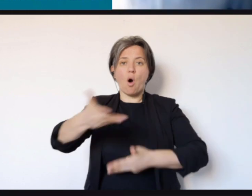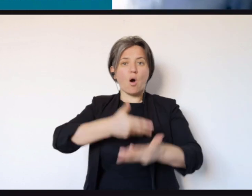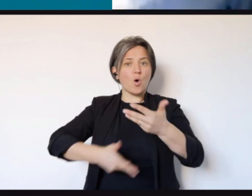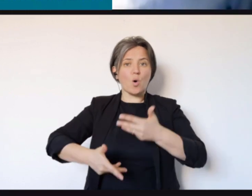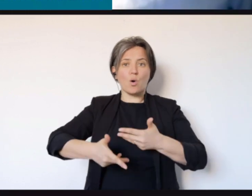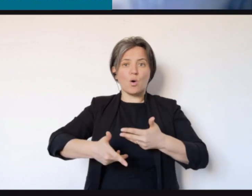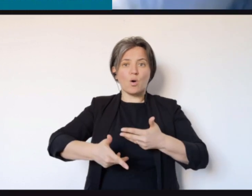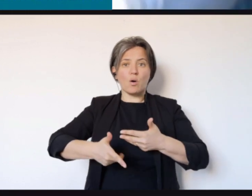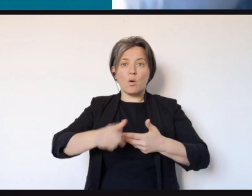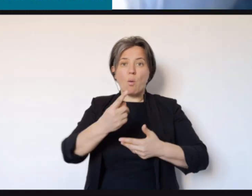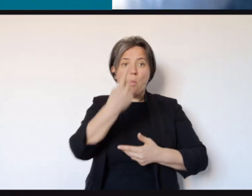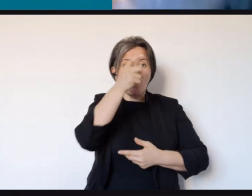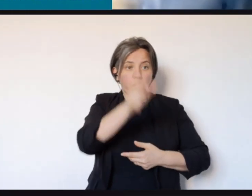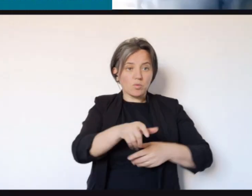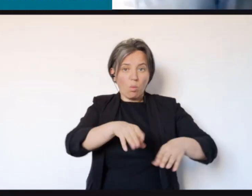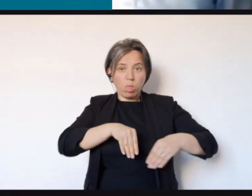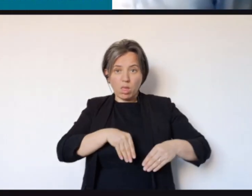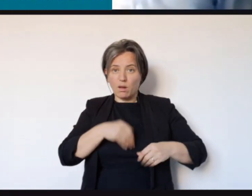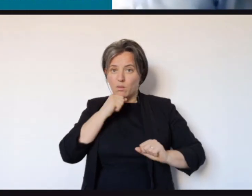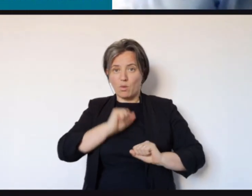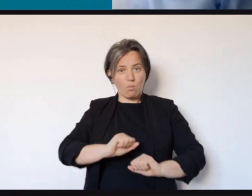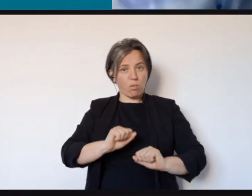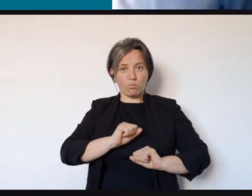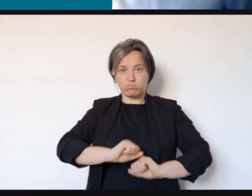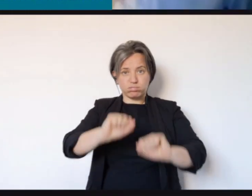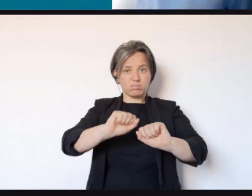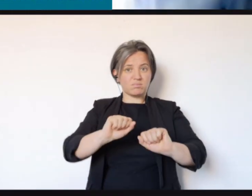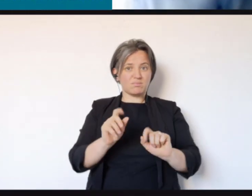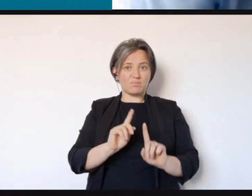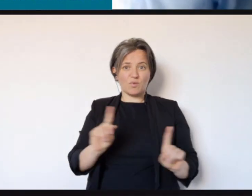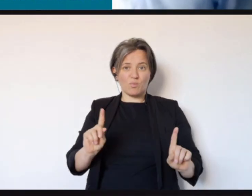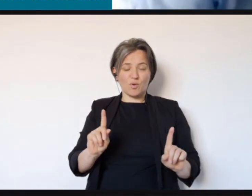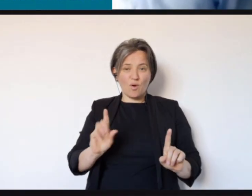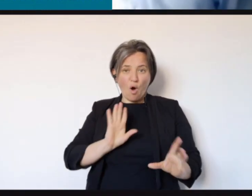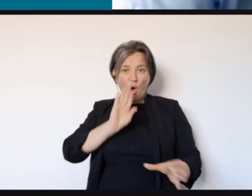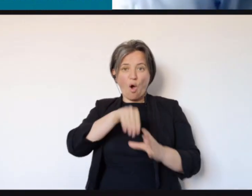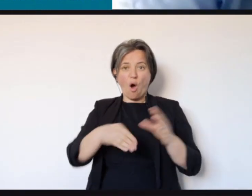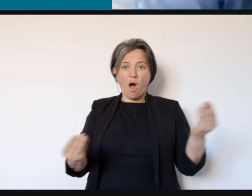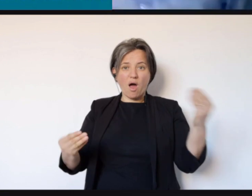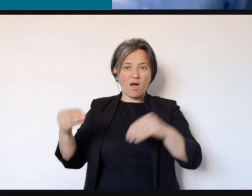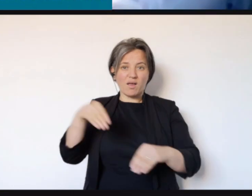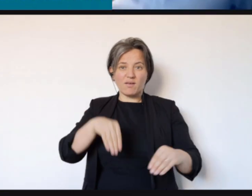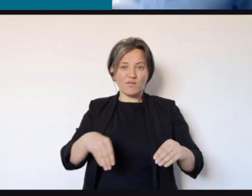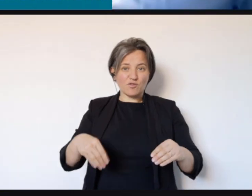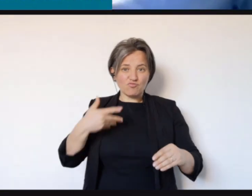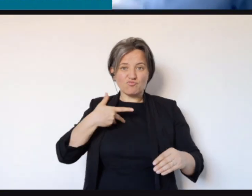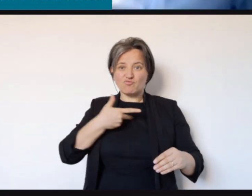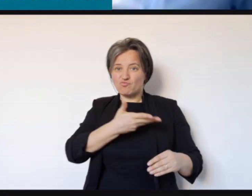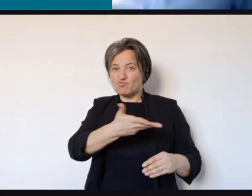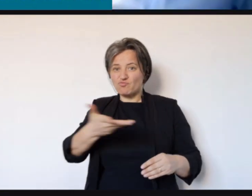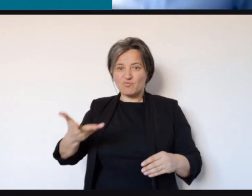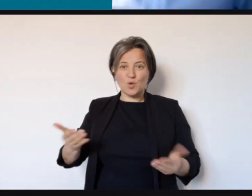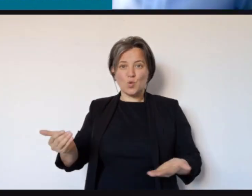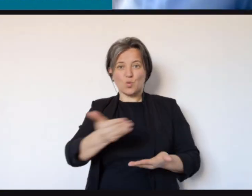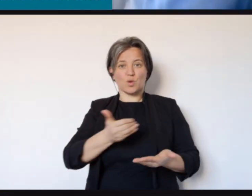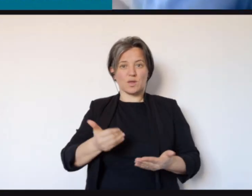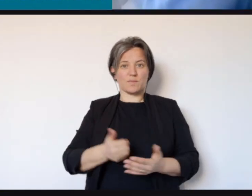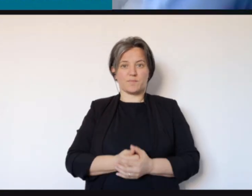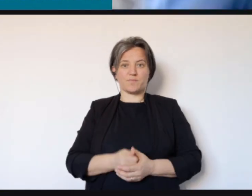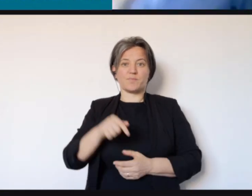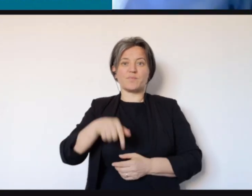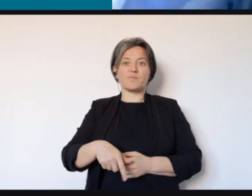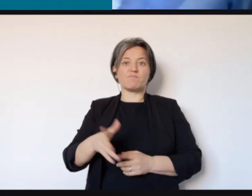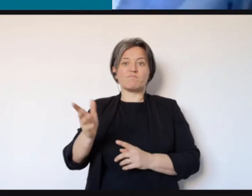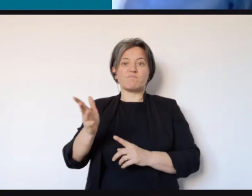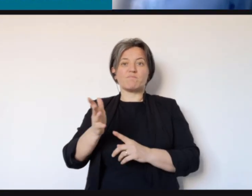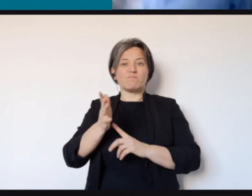nessuno si poteva tirare indietro rispetto a questo. Adesso vi vorrei